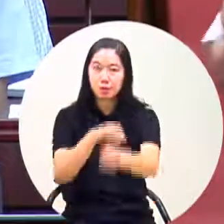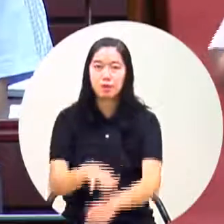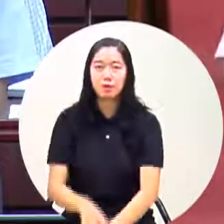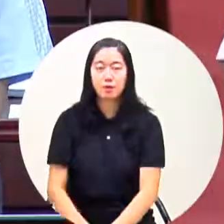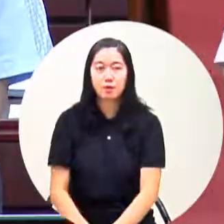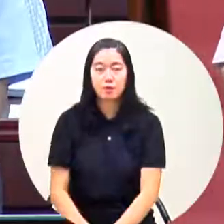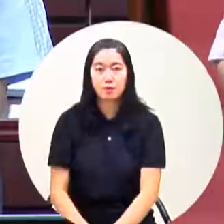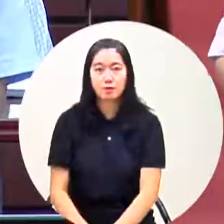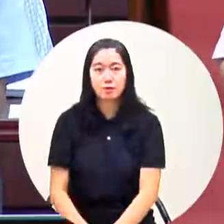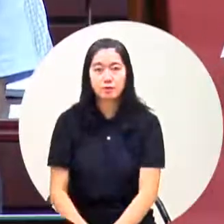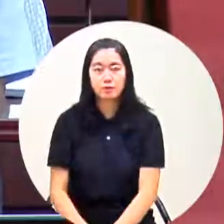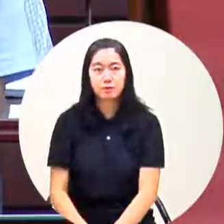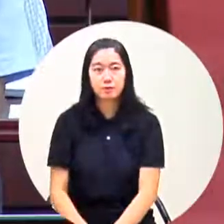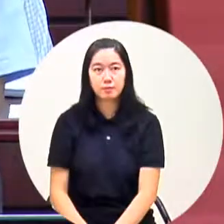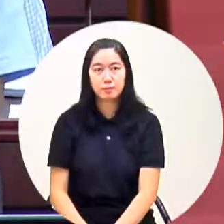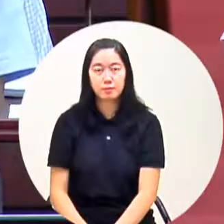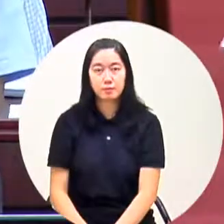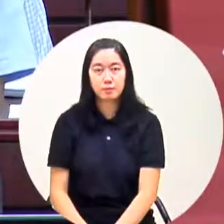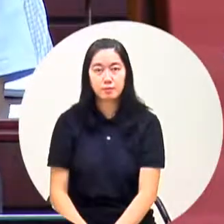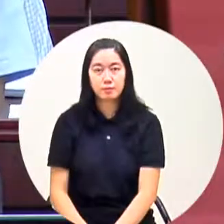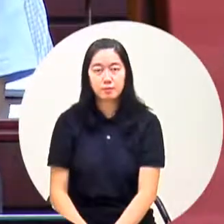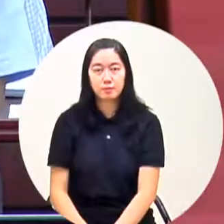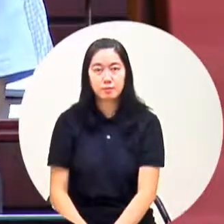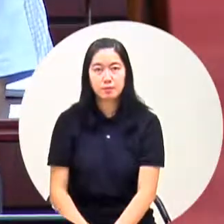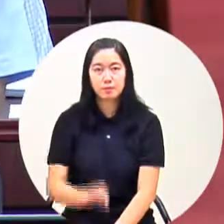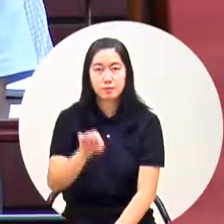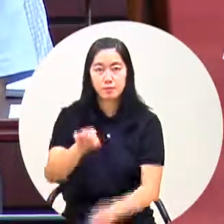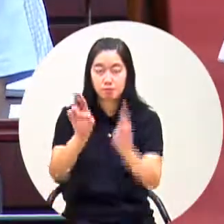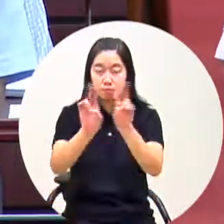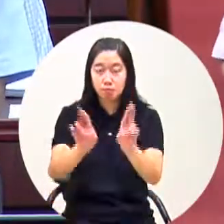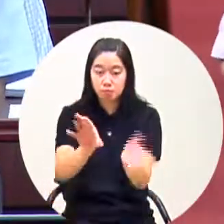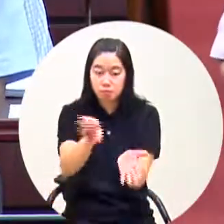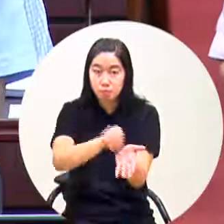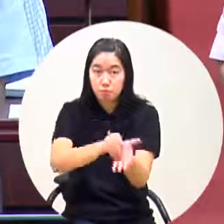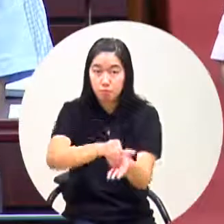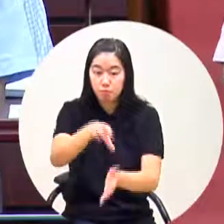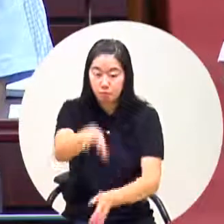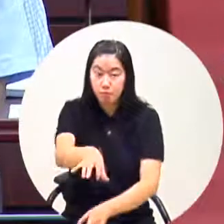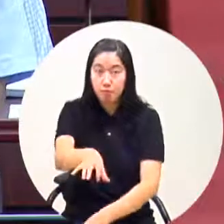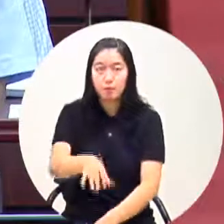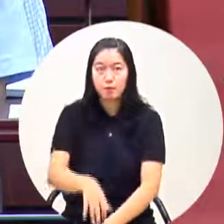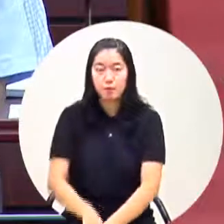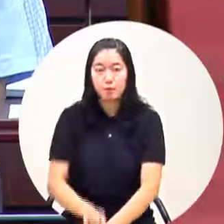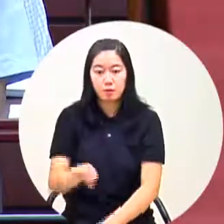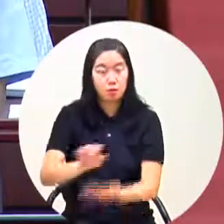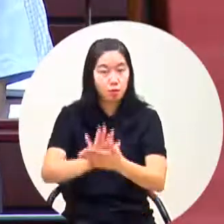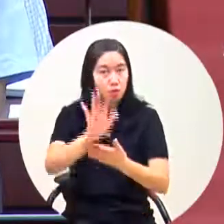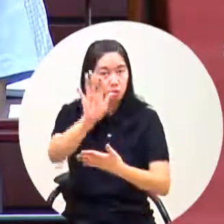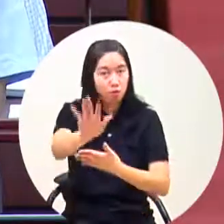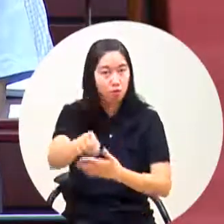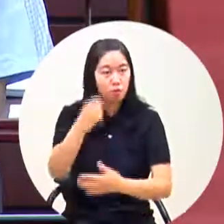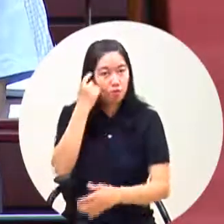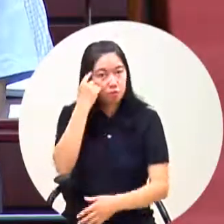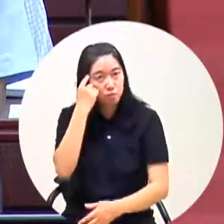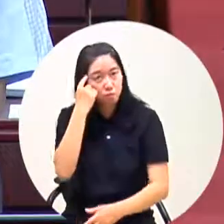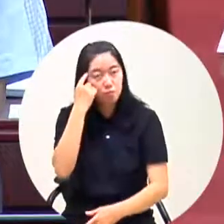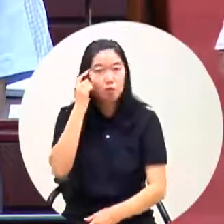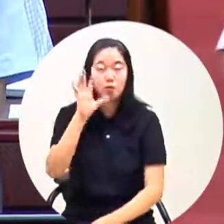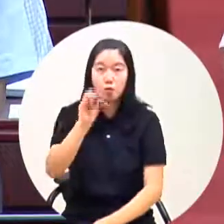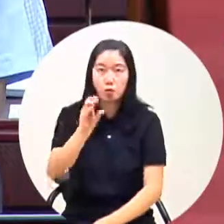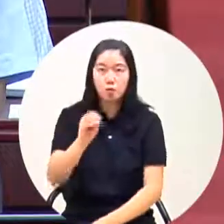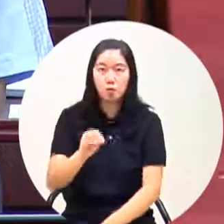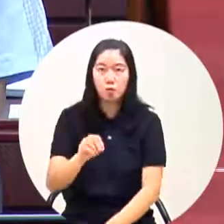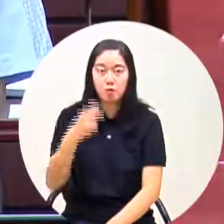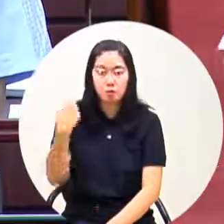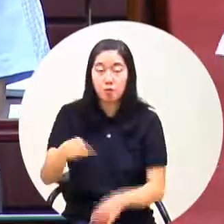哈，针对这个充电站这一个部分啊哈，未来是不是有办法继